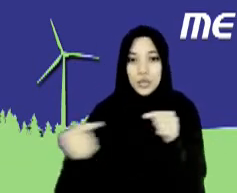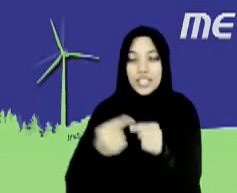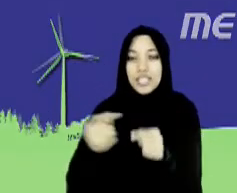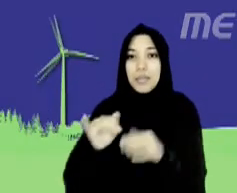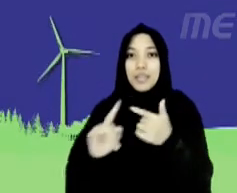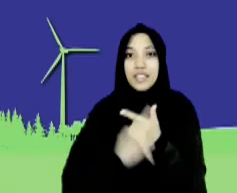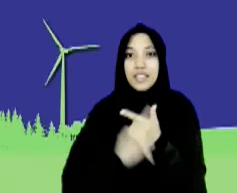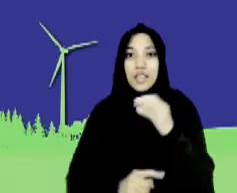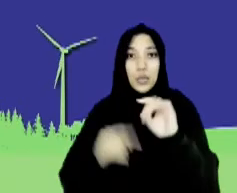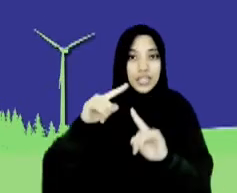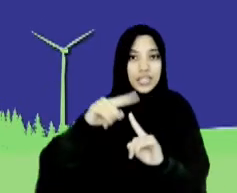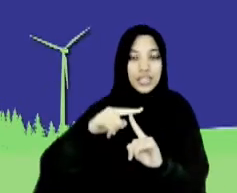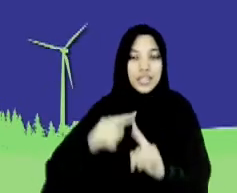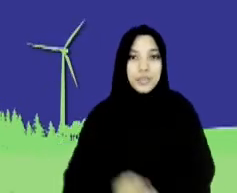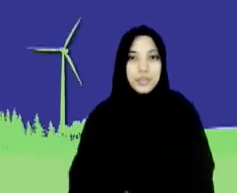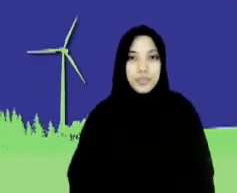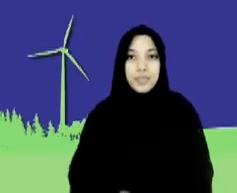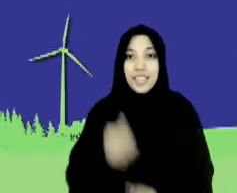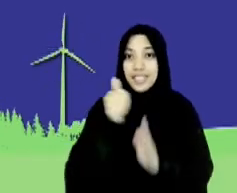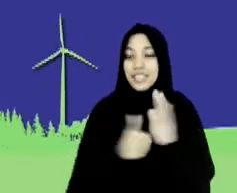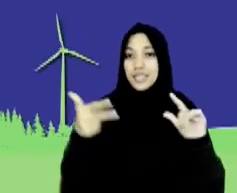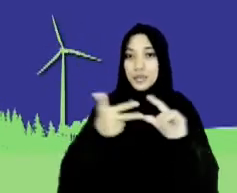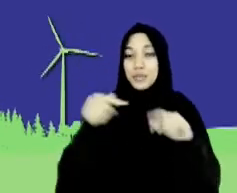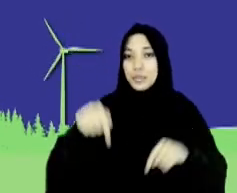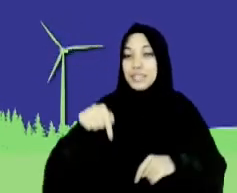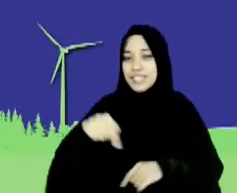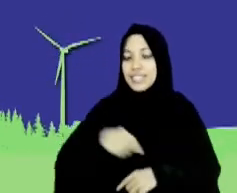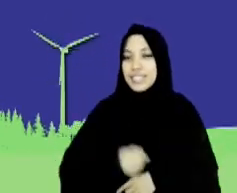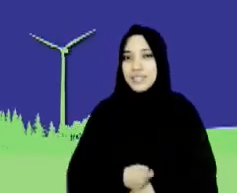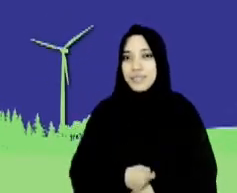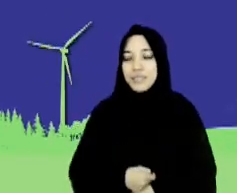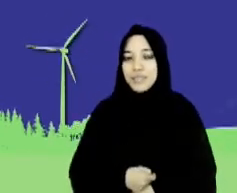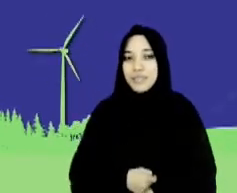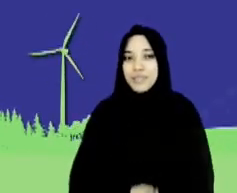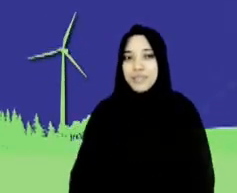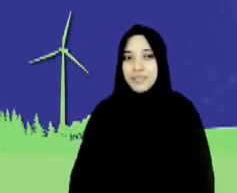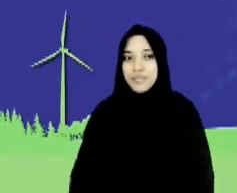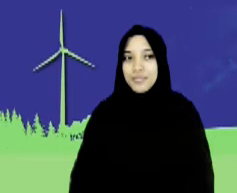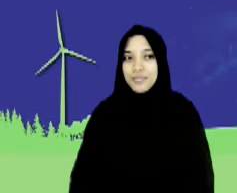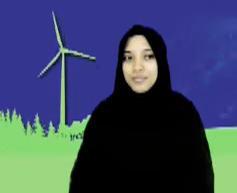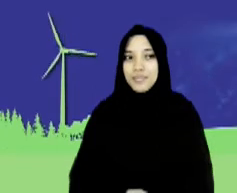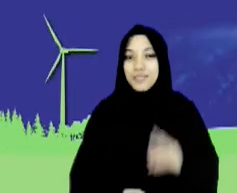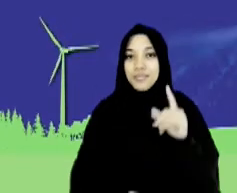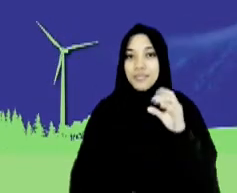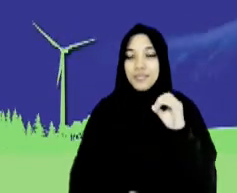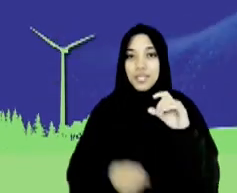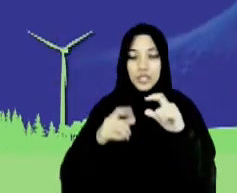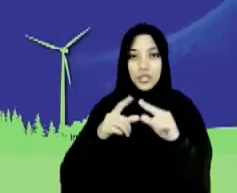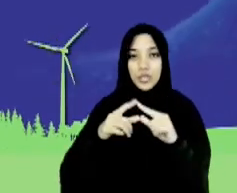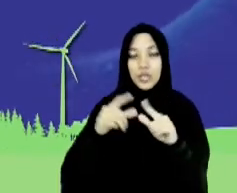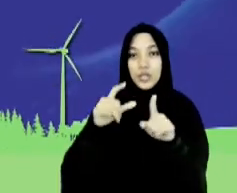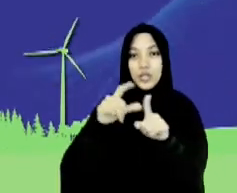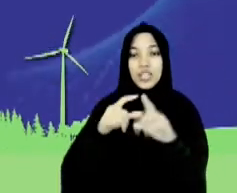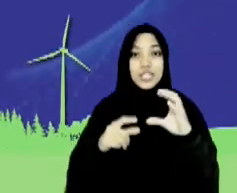selain di zoom ee di zoom ini tayangan virtual forum ini juga dapat anda saksikan melalui